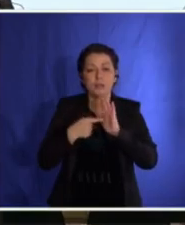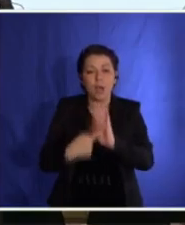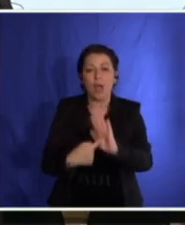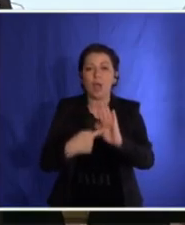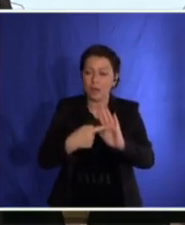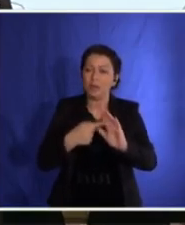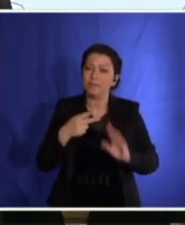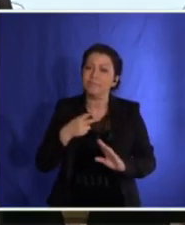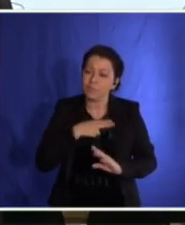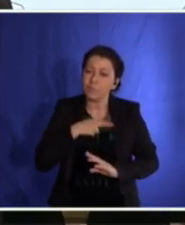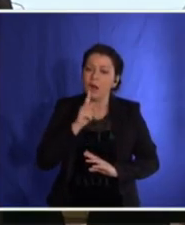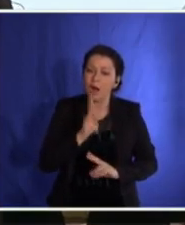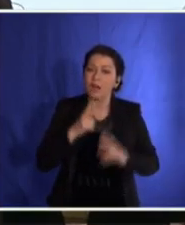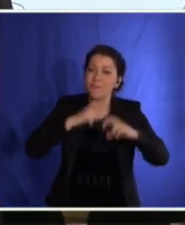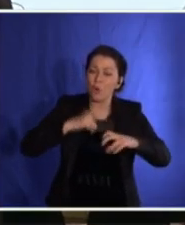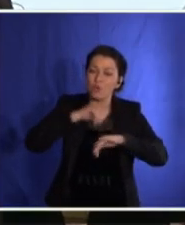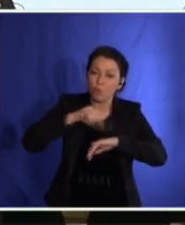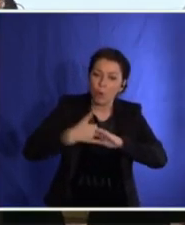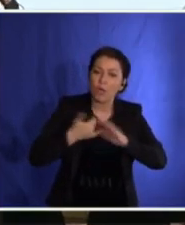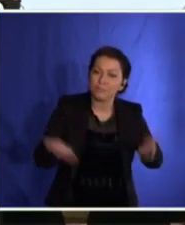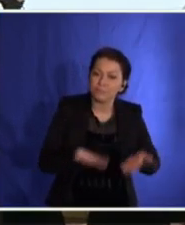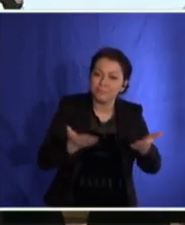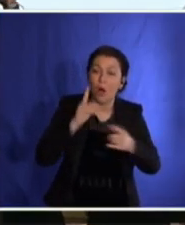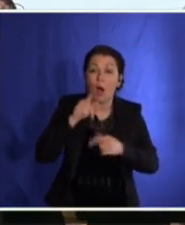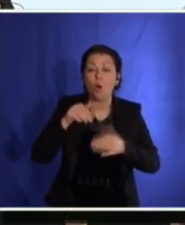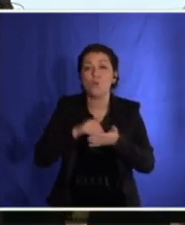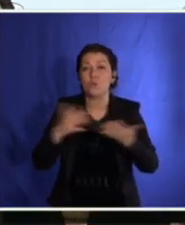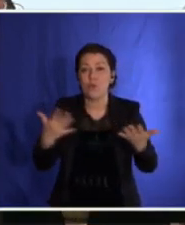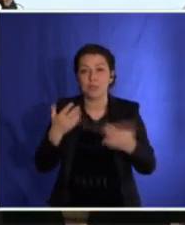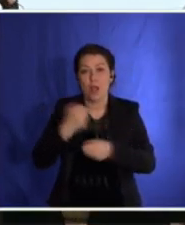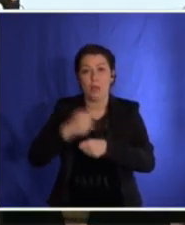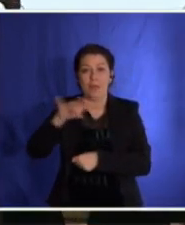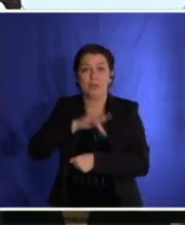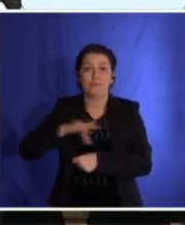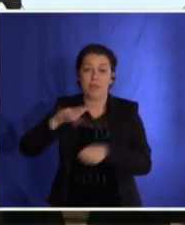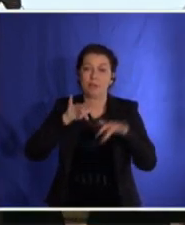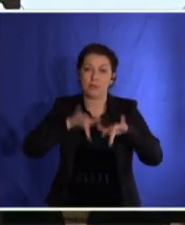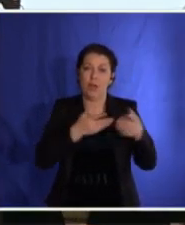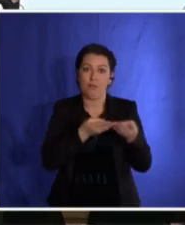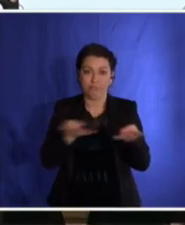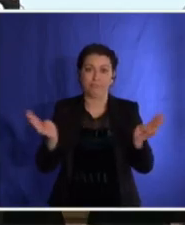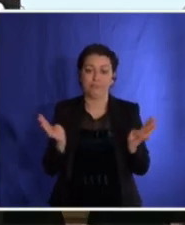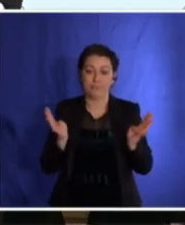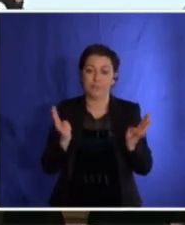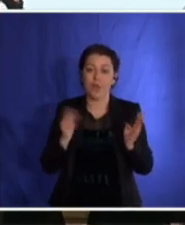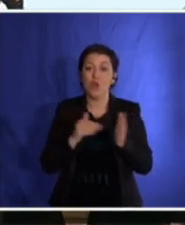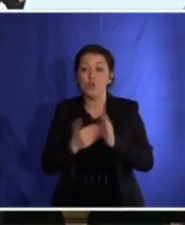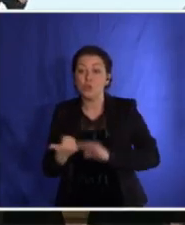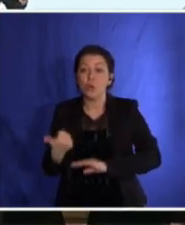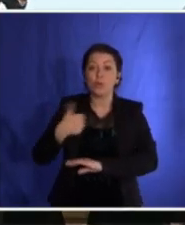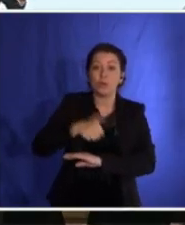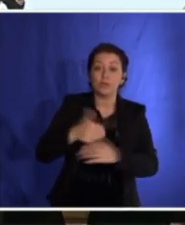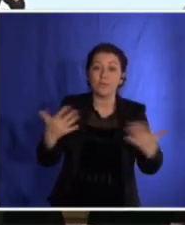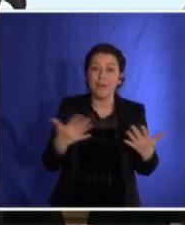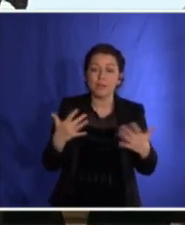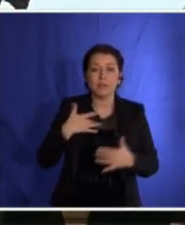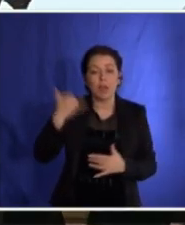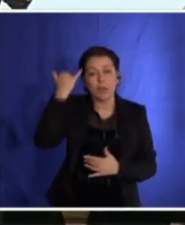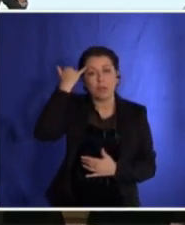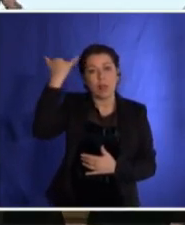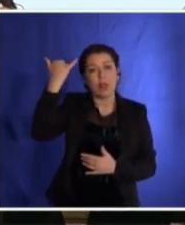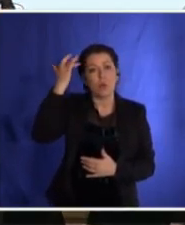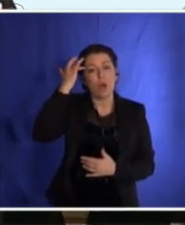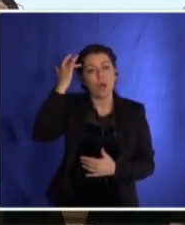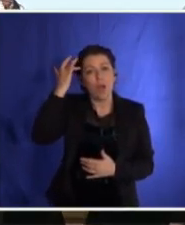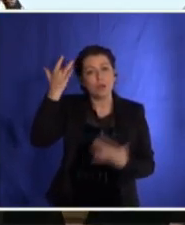die Arbeitsplätze kommen. Und das Ganze umrahmt auch natürlich mit dem intellektuell, geistig, kulturellen, was in